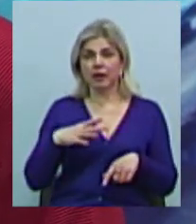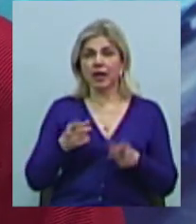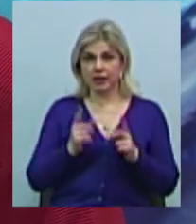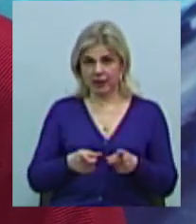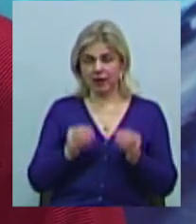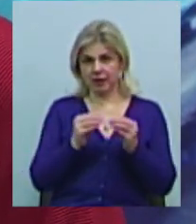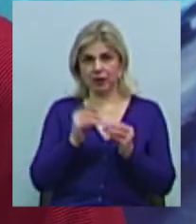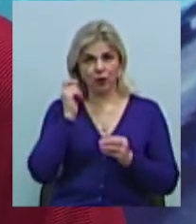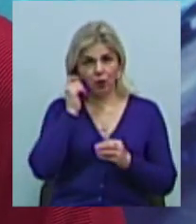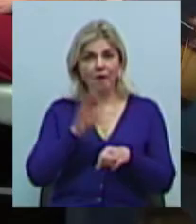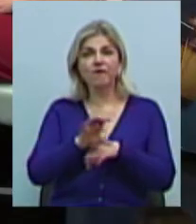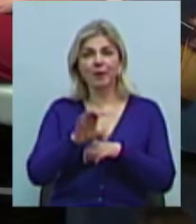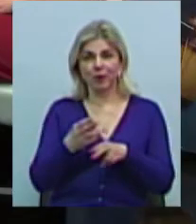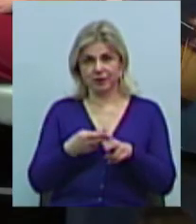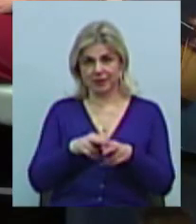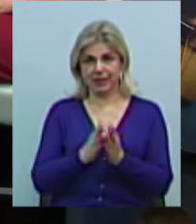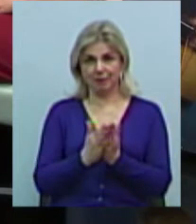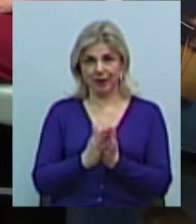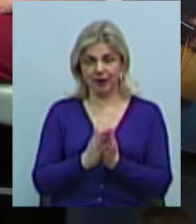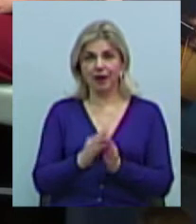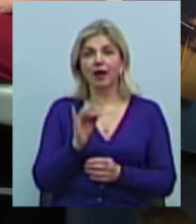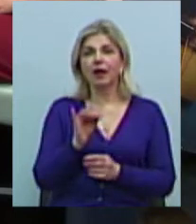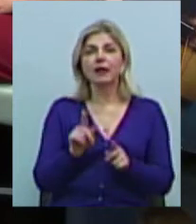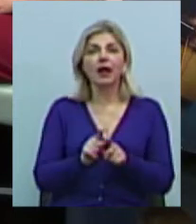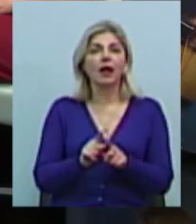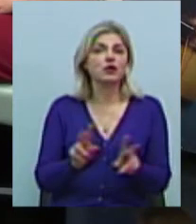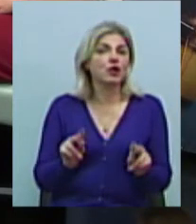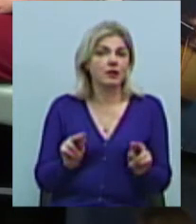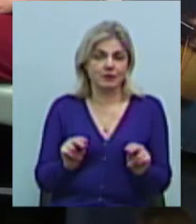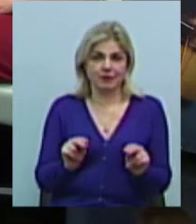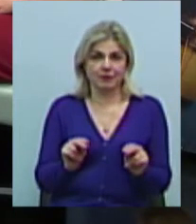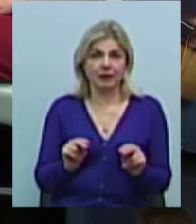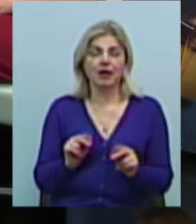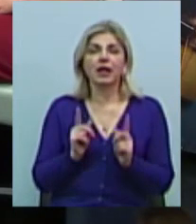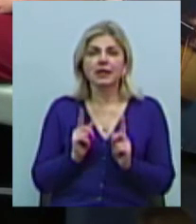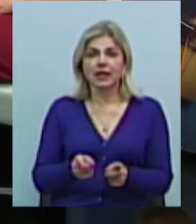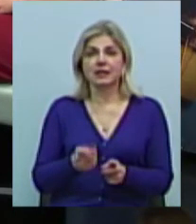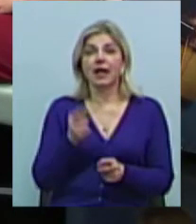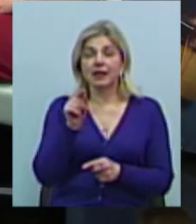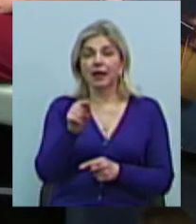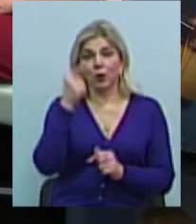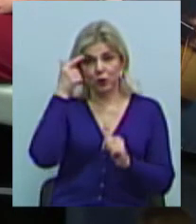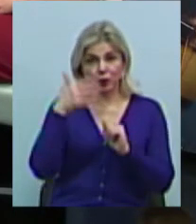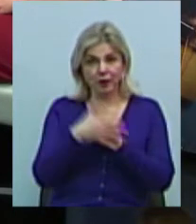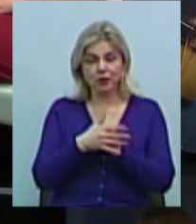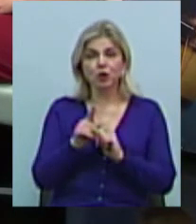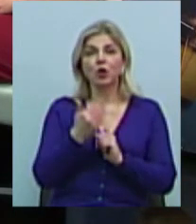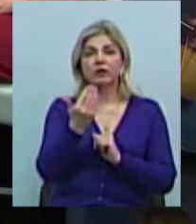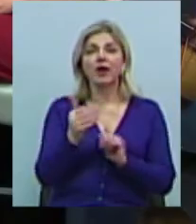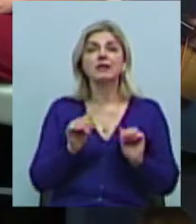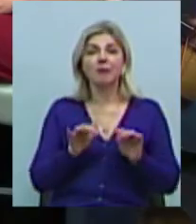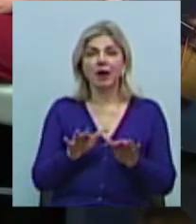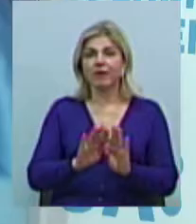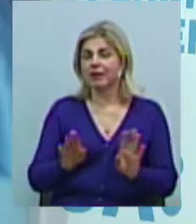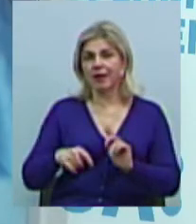10 років видачі цієї збірки. І, знаєте, таке щастя, і дійсно, ти розумієш, що твоя справа не